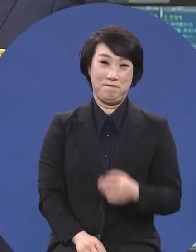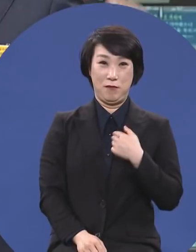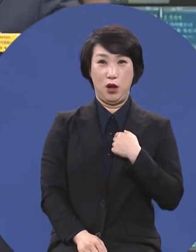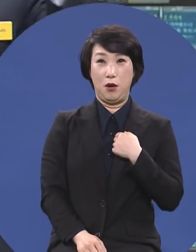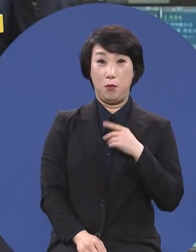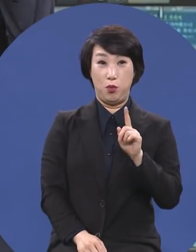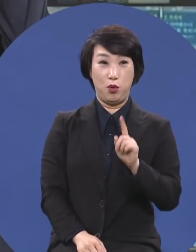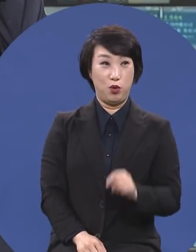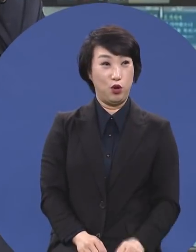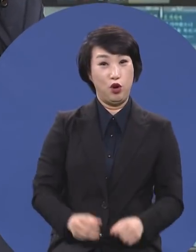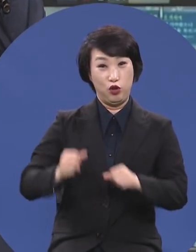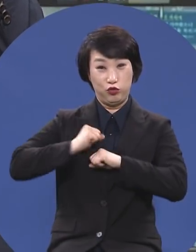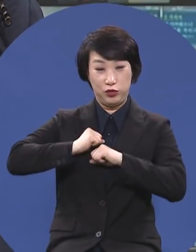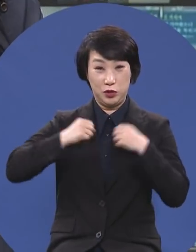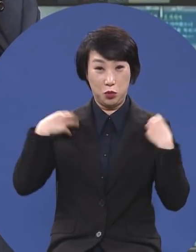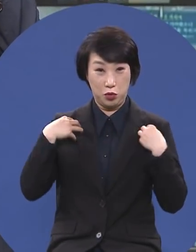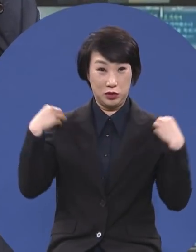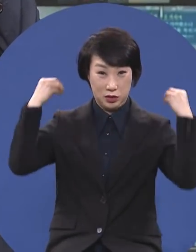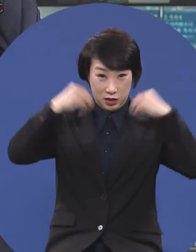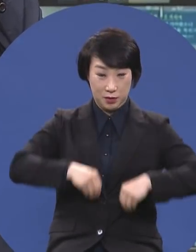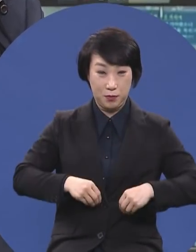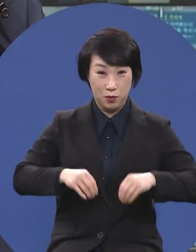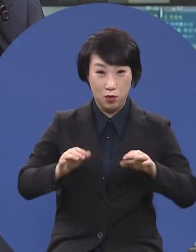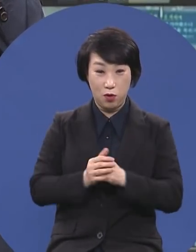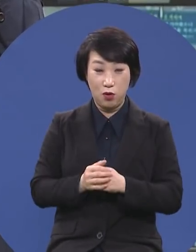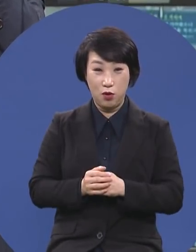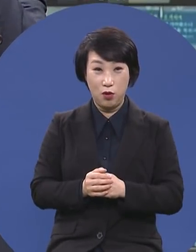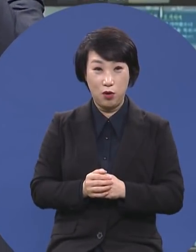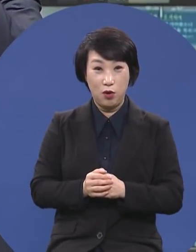아니 군복을 정복을 딱 입고